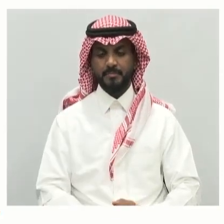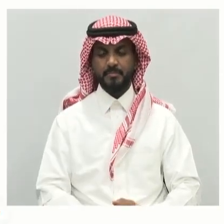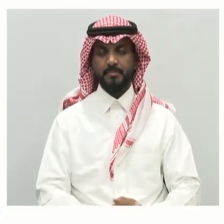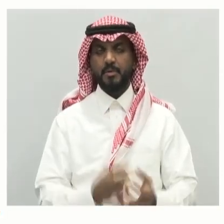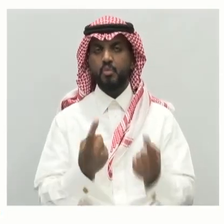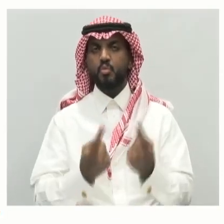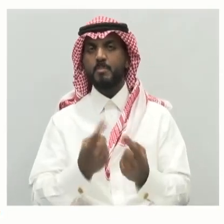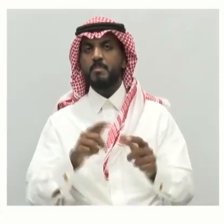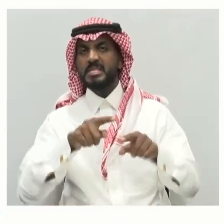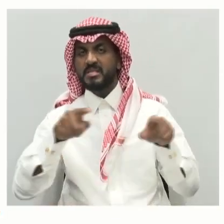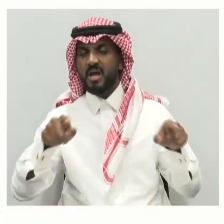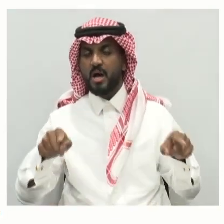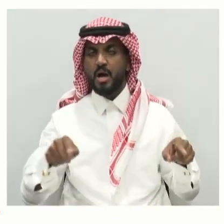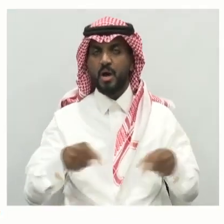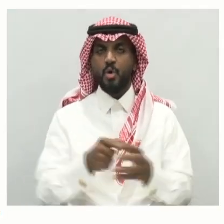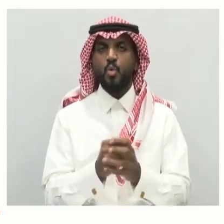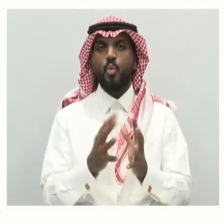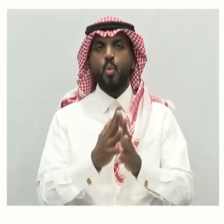مزرعه واسعه